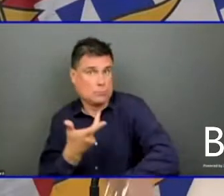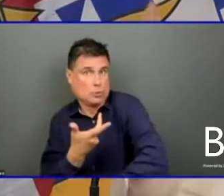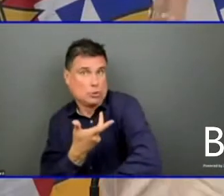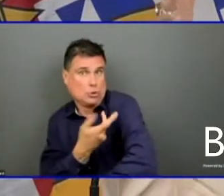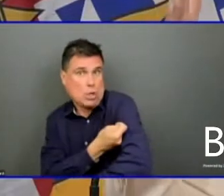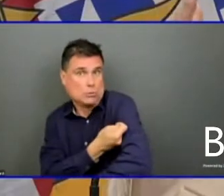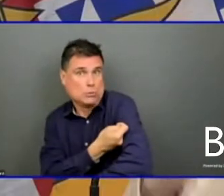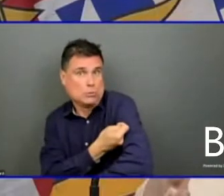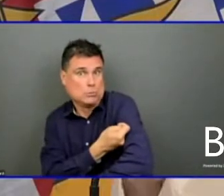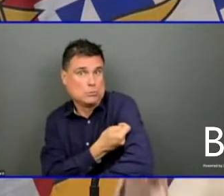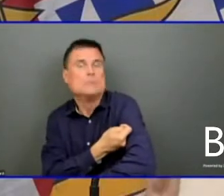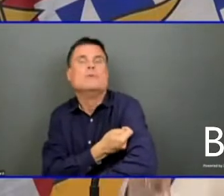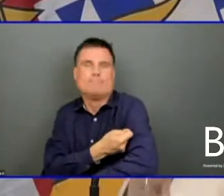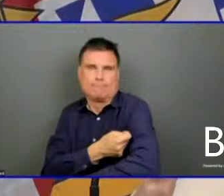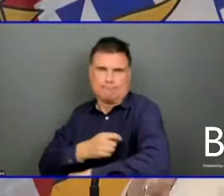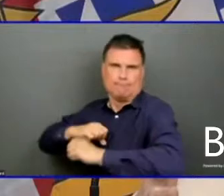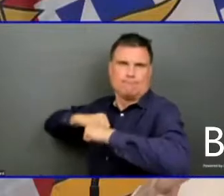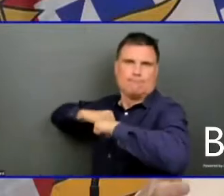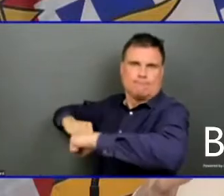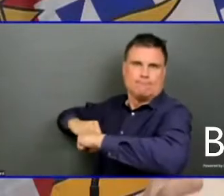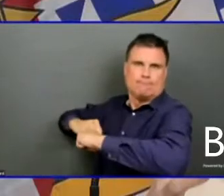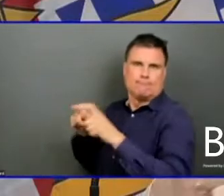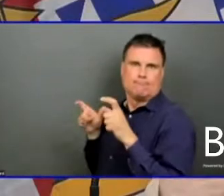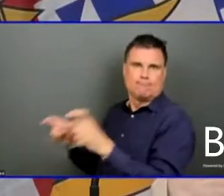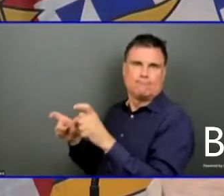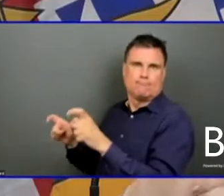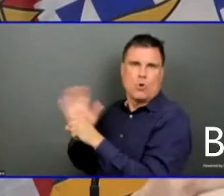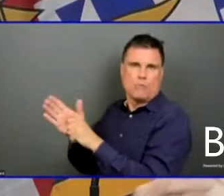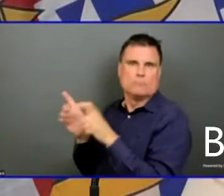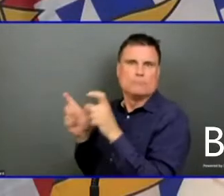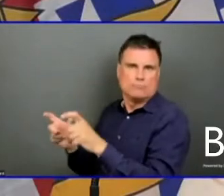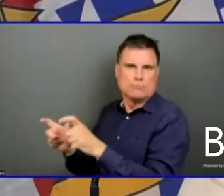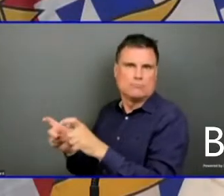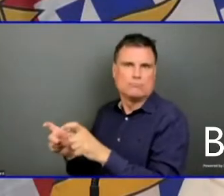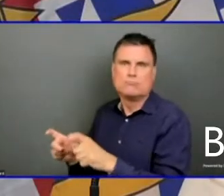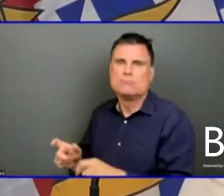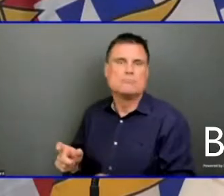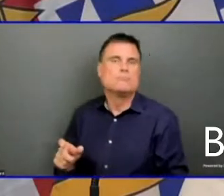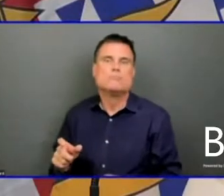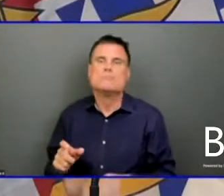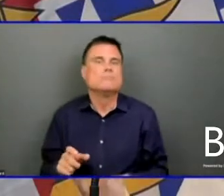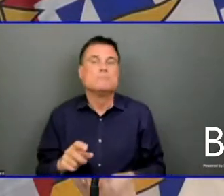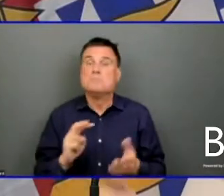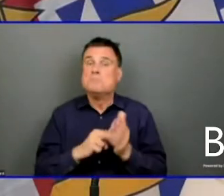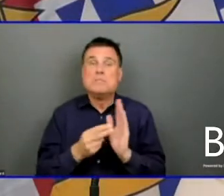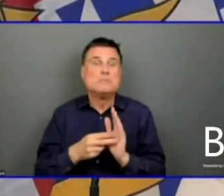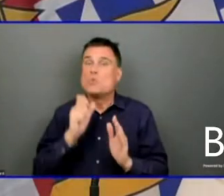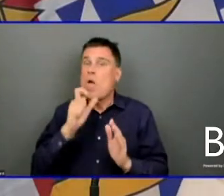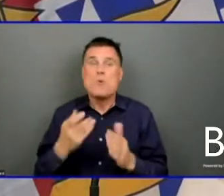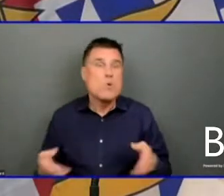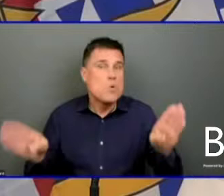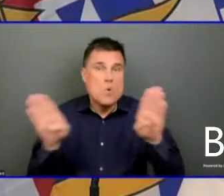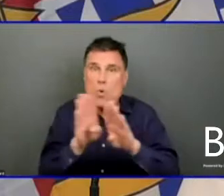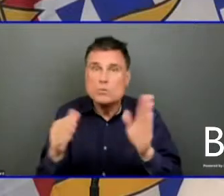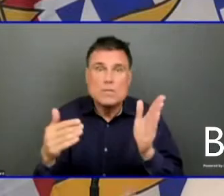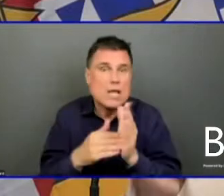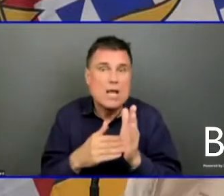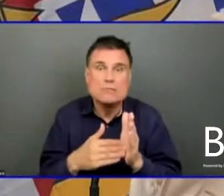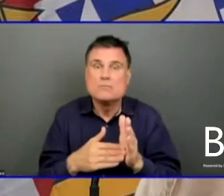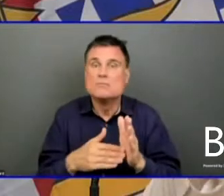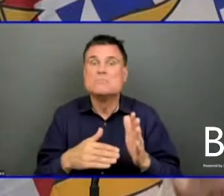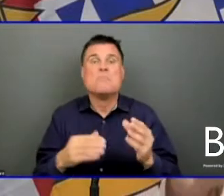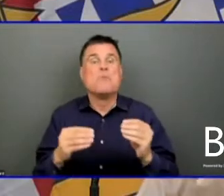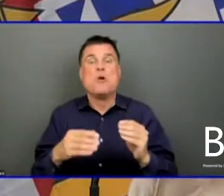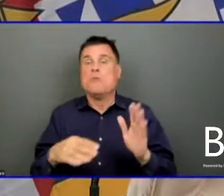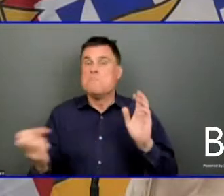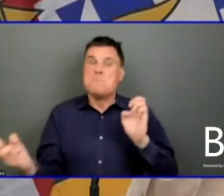the board, very severe measures that we've had to take to get us through this last 那么同时呢，为了这个 But it'll